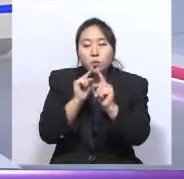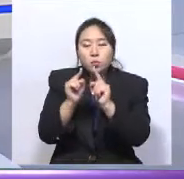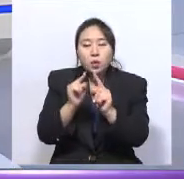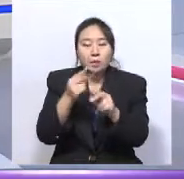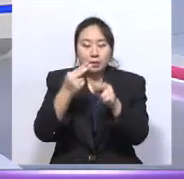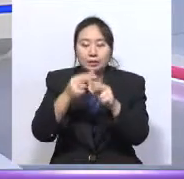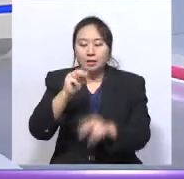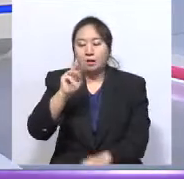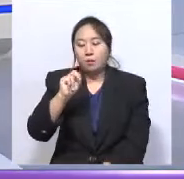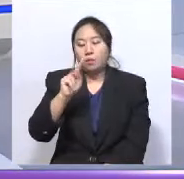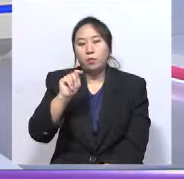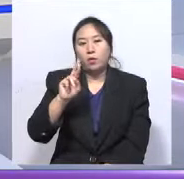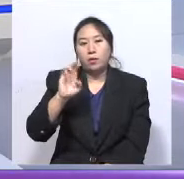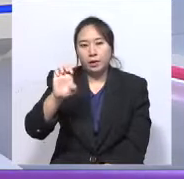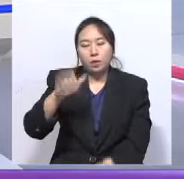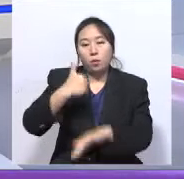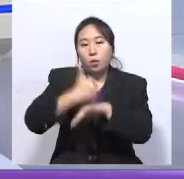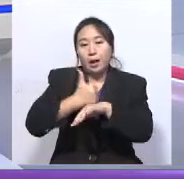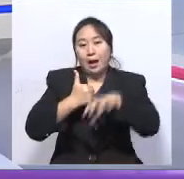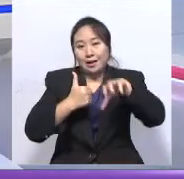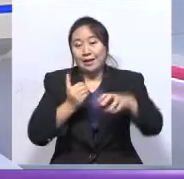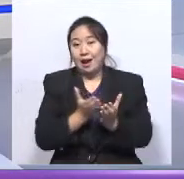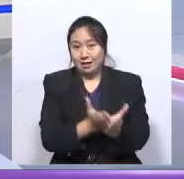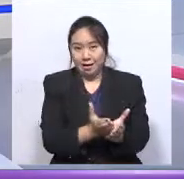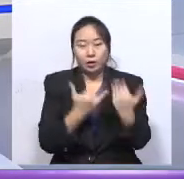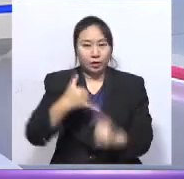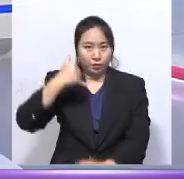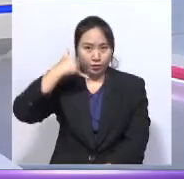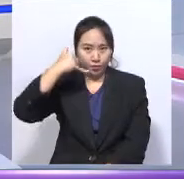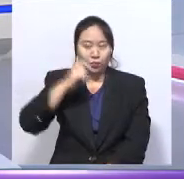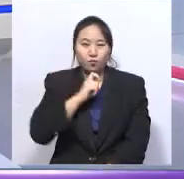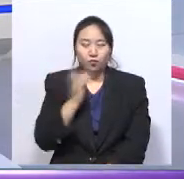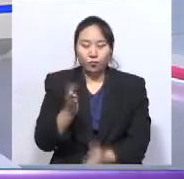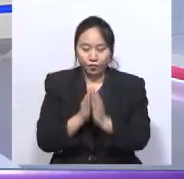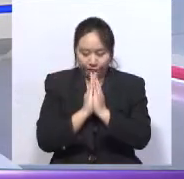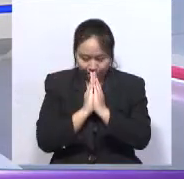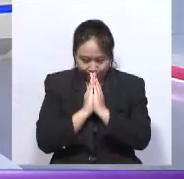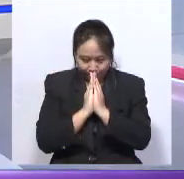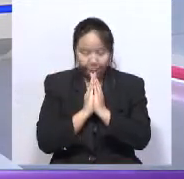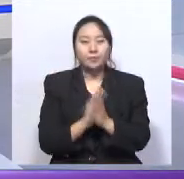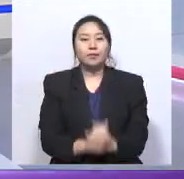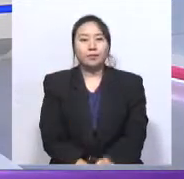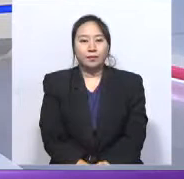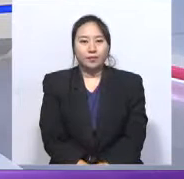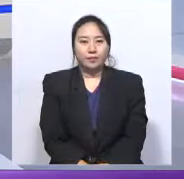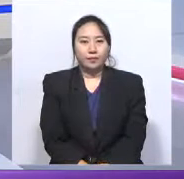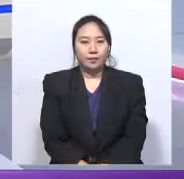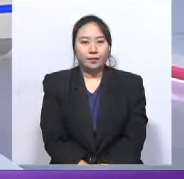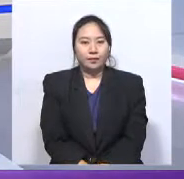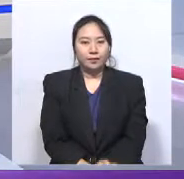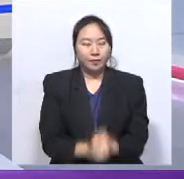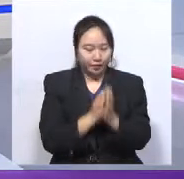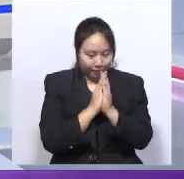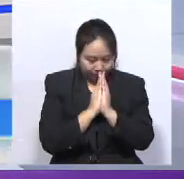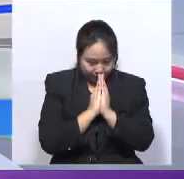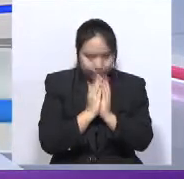มนตรีเลิกจำเนียนผู้อำนวยการการท่าเรือแหลมฉบังนะครับตอนนี้ท่านอยู่ในสายกับเราแล้วนะครับสวัสดีครับท่านผอ.ครับ สวัสดีค่ะ สวัสดี